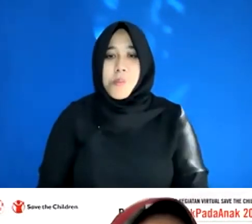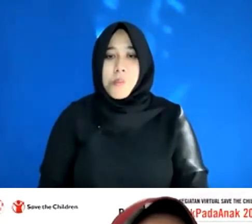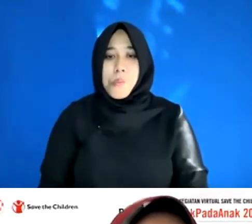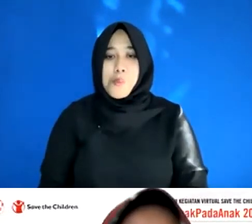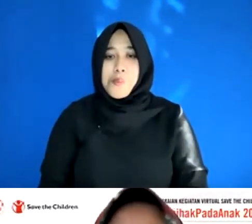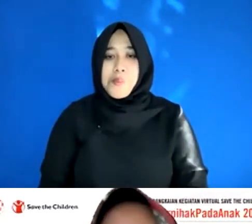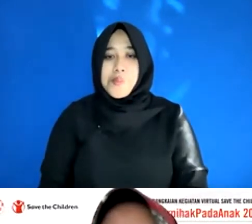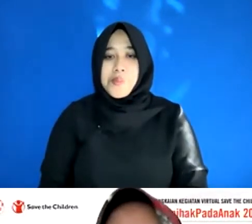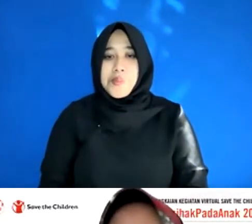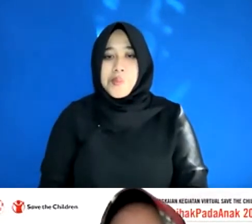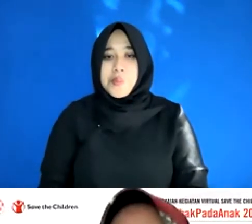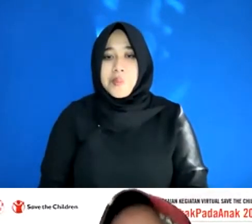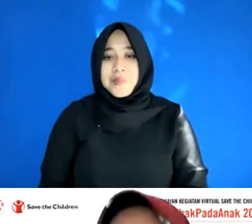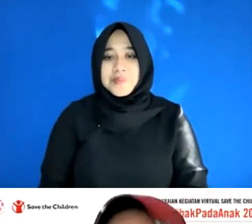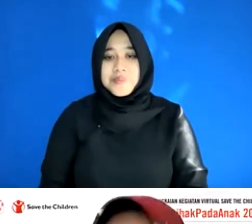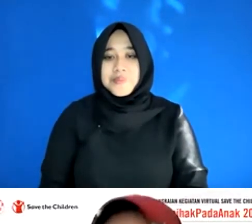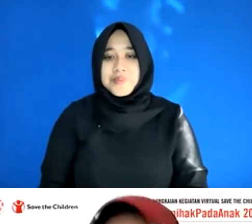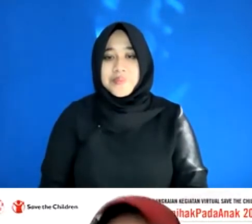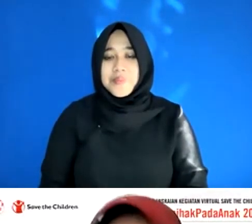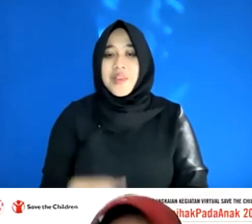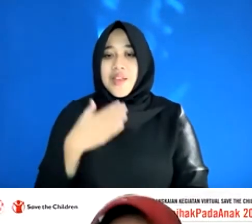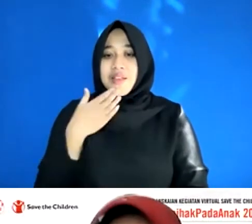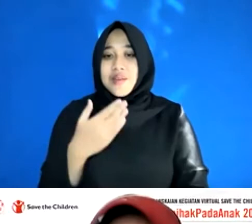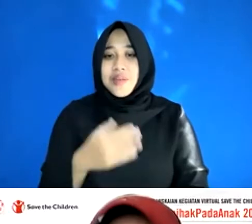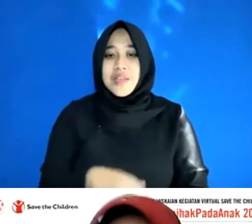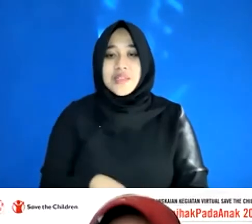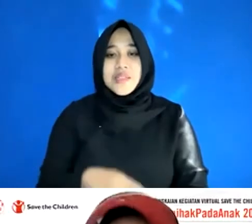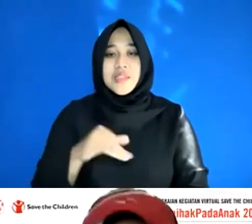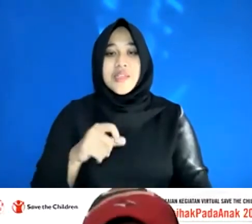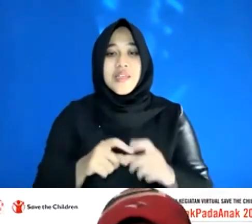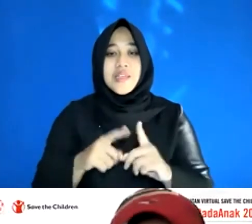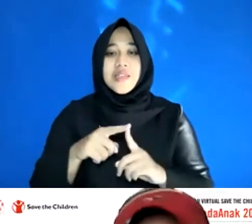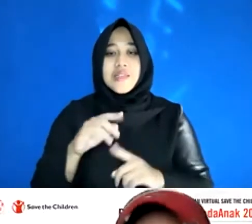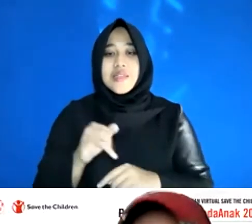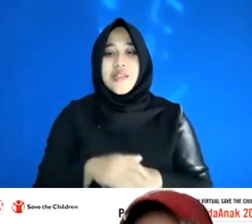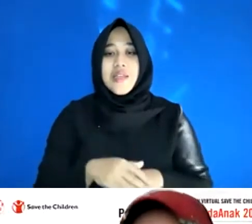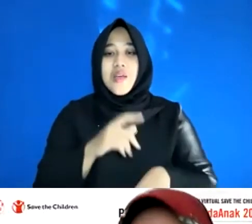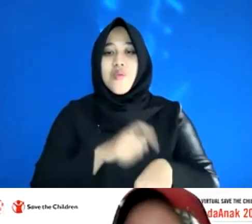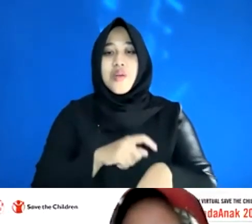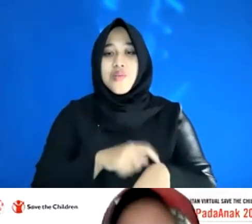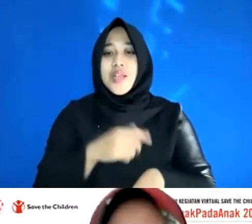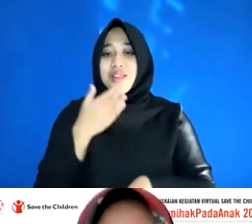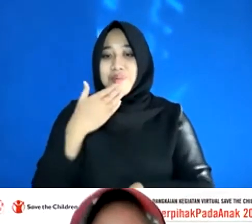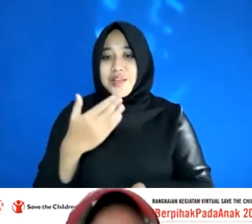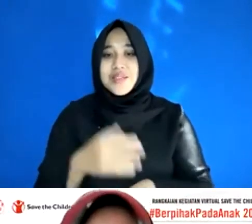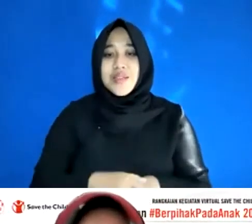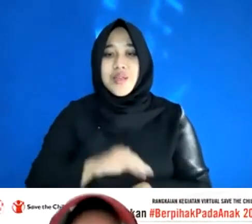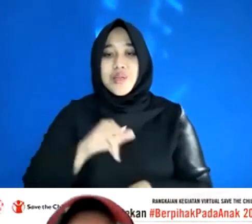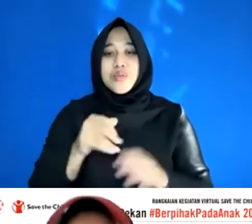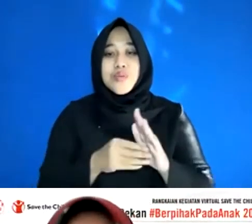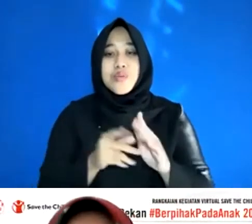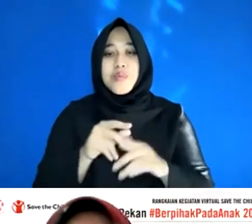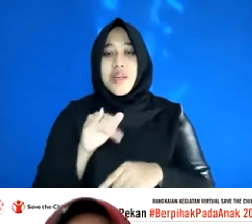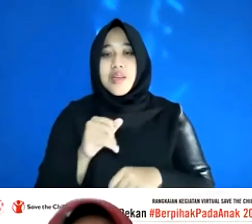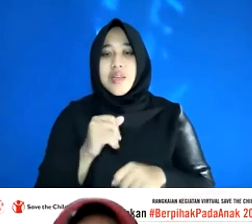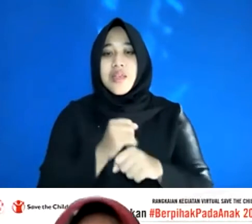Oke. Silakan. Makasih Mbak Esti atas waktunya. Mas Jumali, Mbak Gilang, Mbak